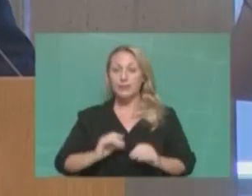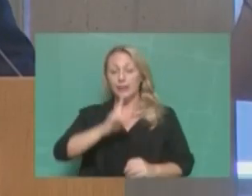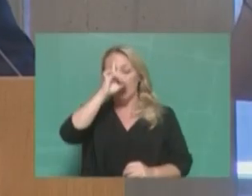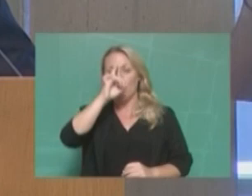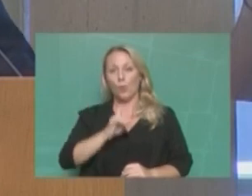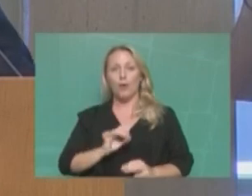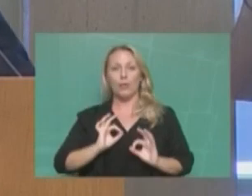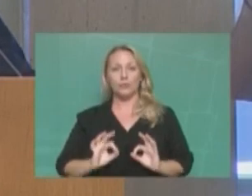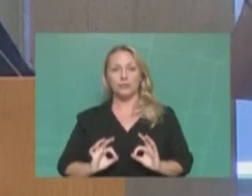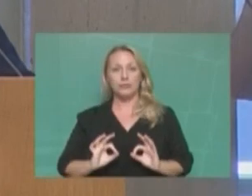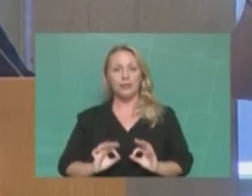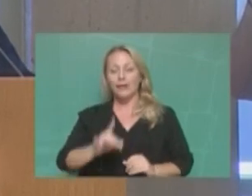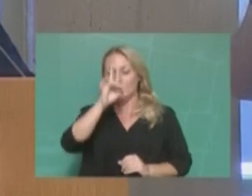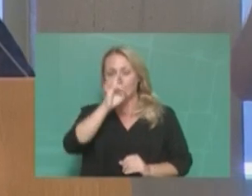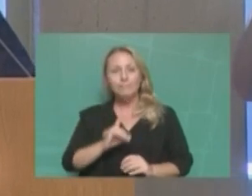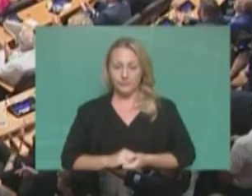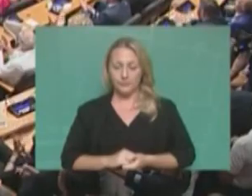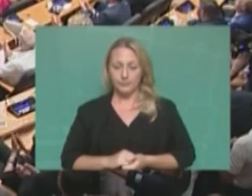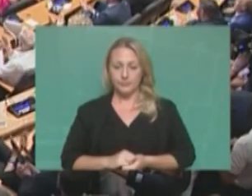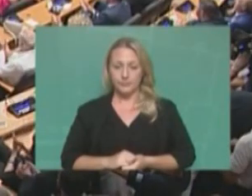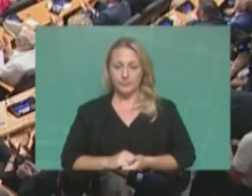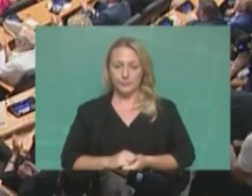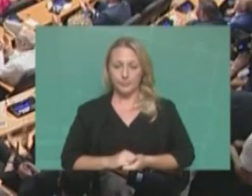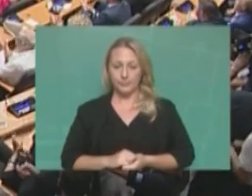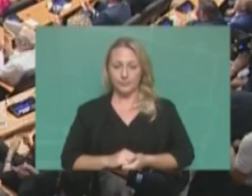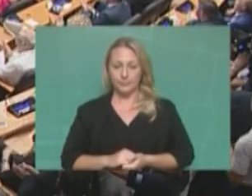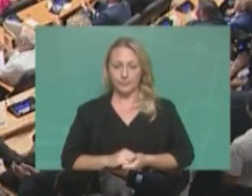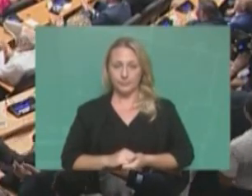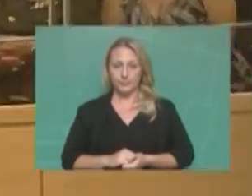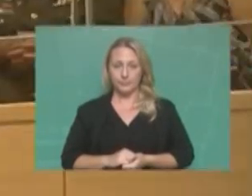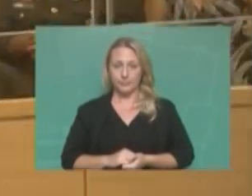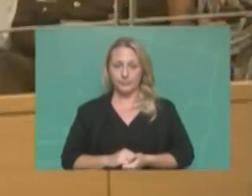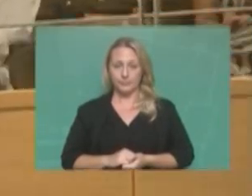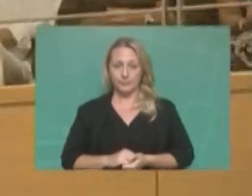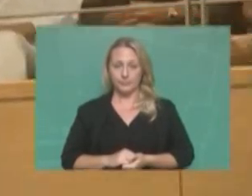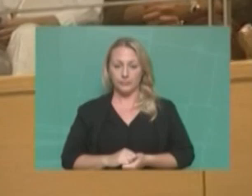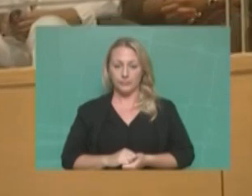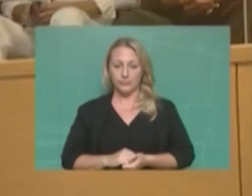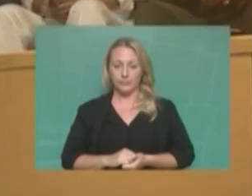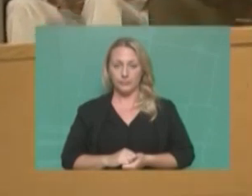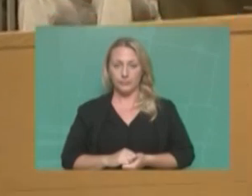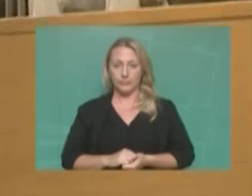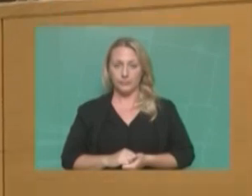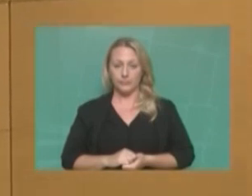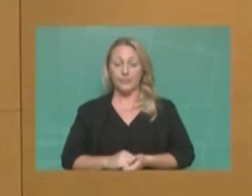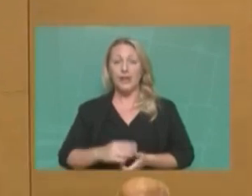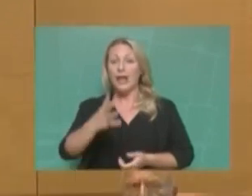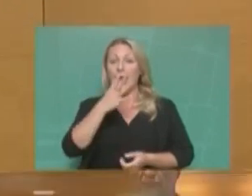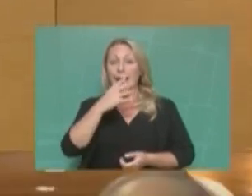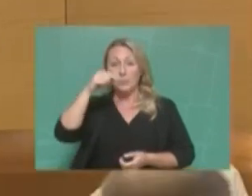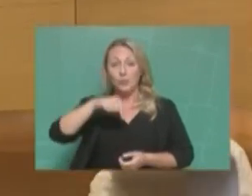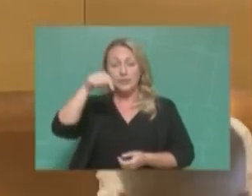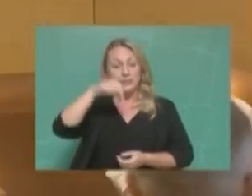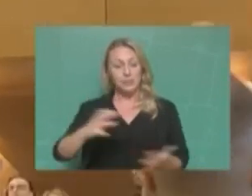Θεσσαλονίκη στην ακμή που της αρμόζει. Κατά την τοποθέτησή του στην κατάμεστη αίθουσα συνεδριάσεων του